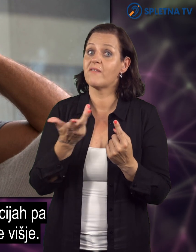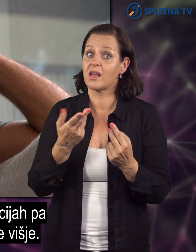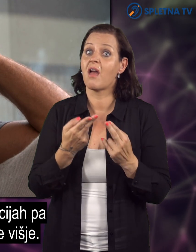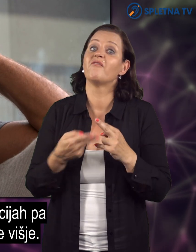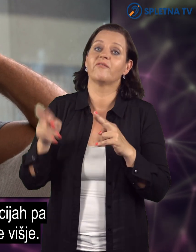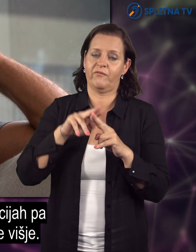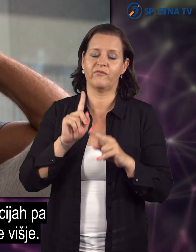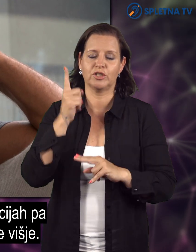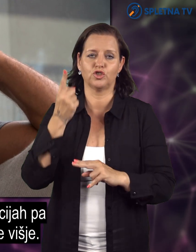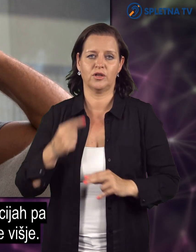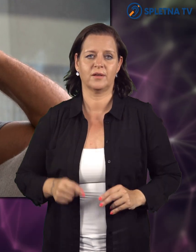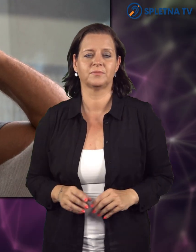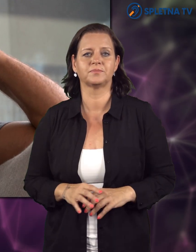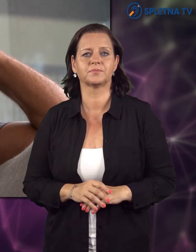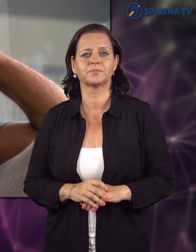višje.